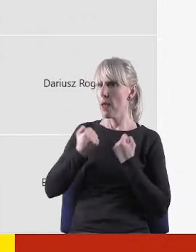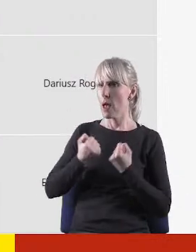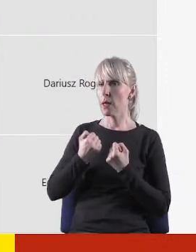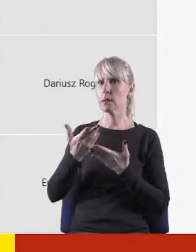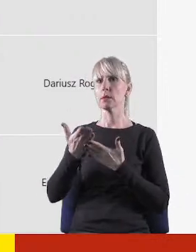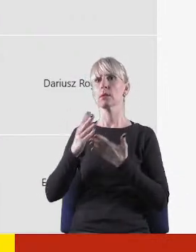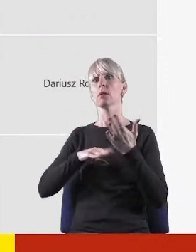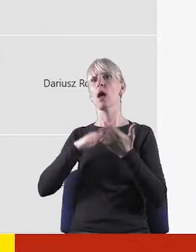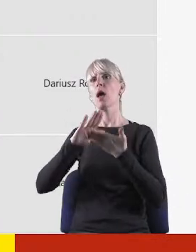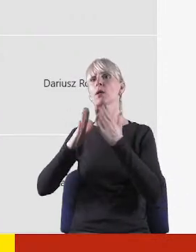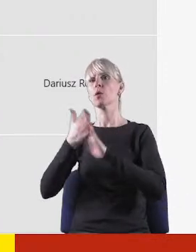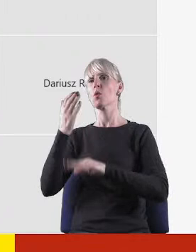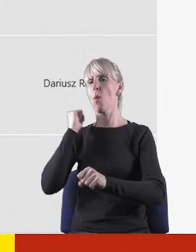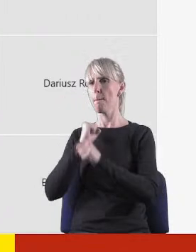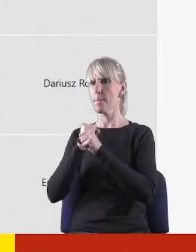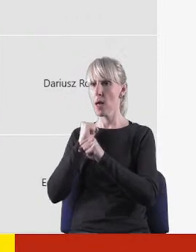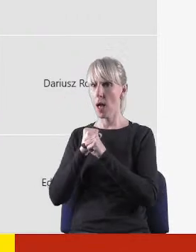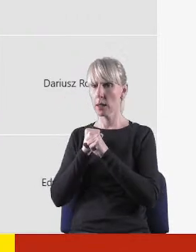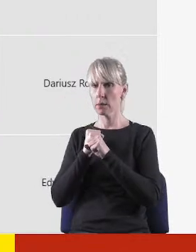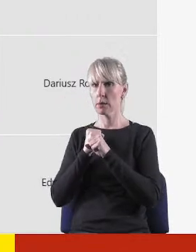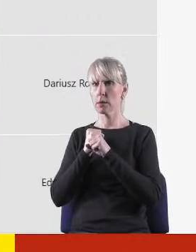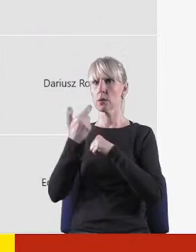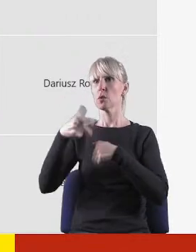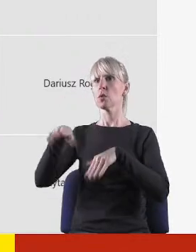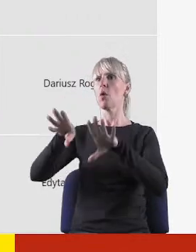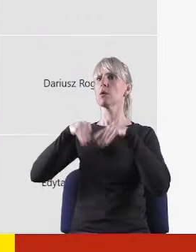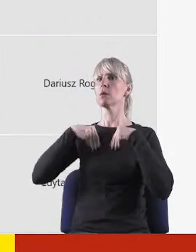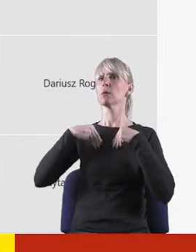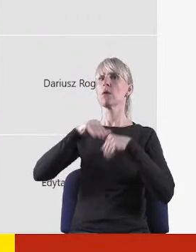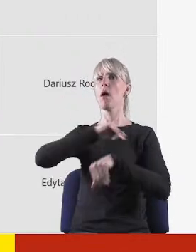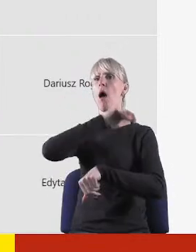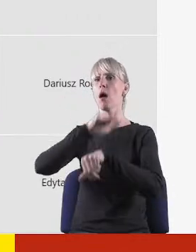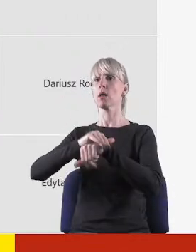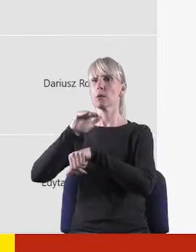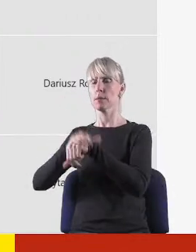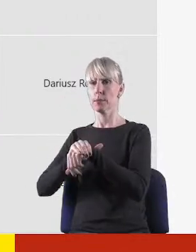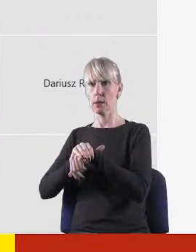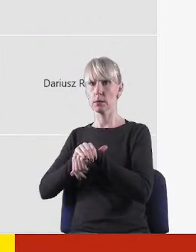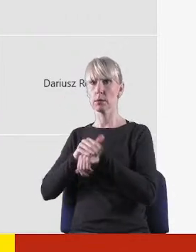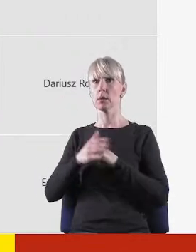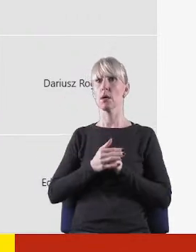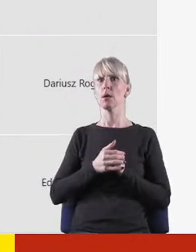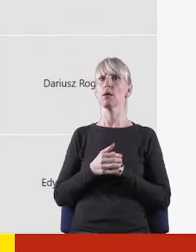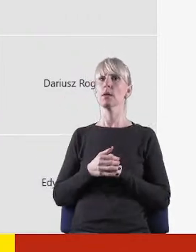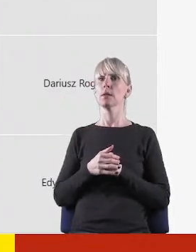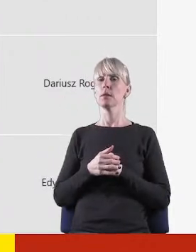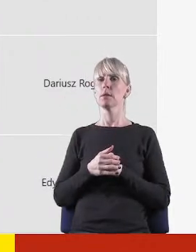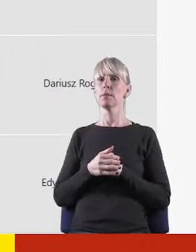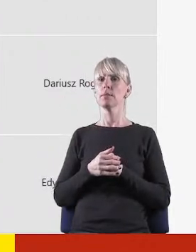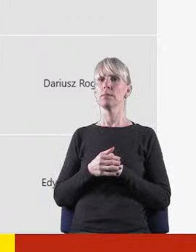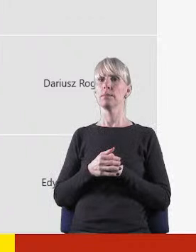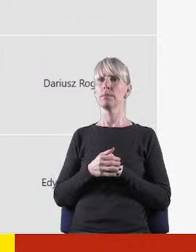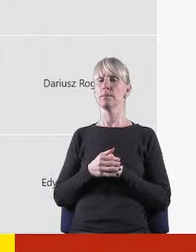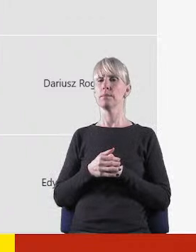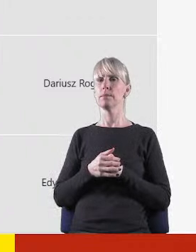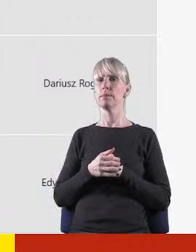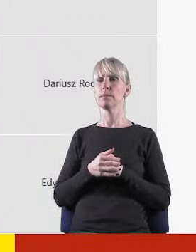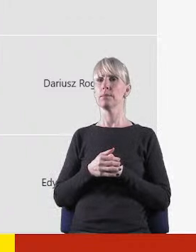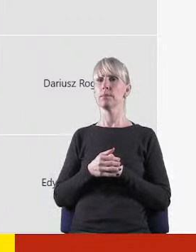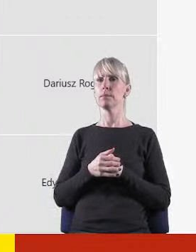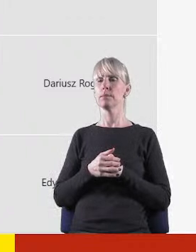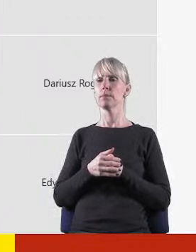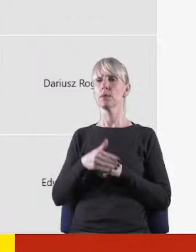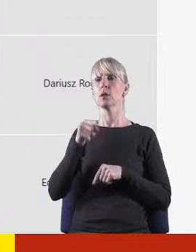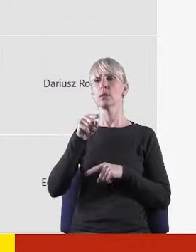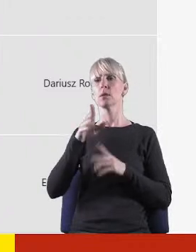rynku pracy, one zyskują akceptację no, potencjalnych słuchaczy i